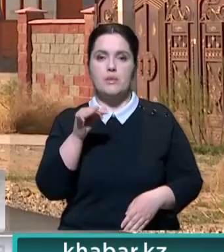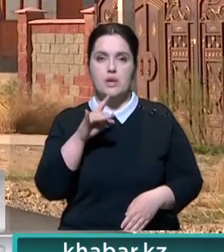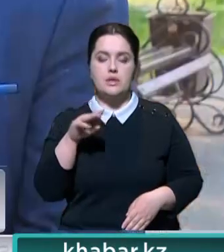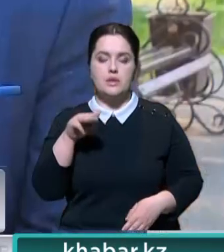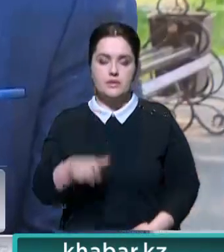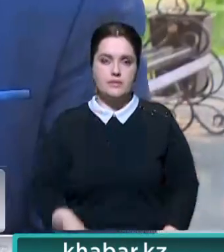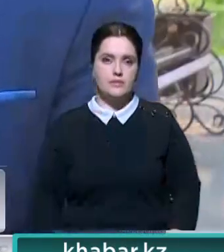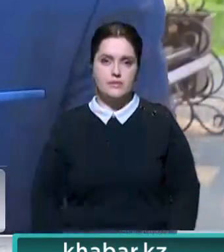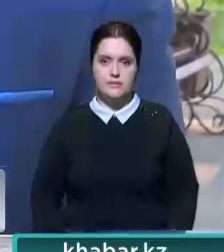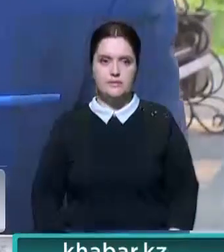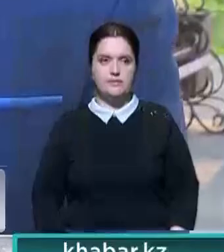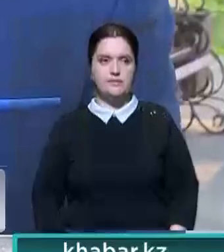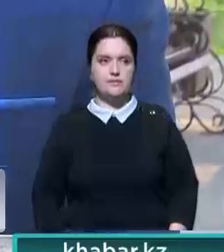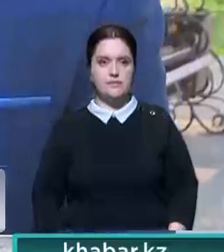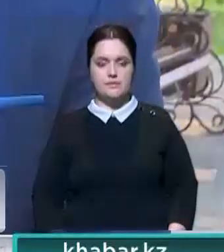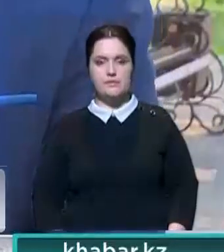тенге.